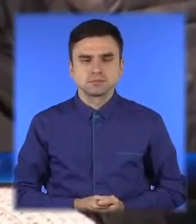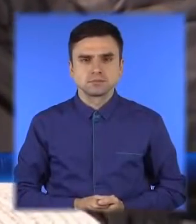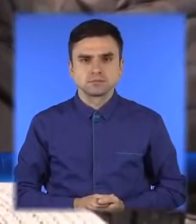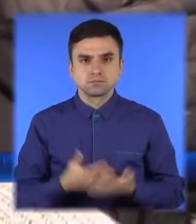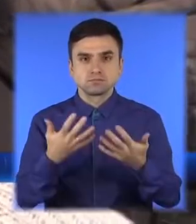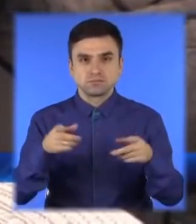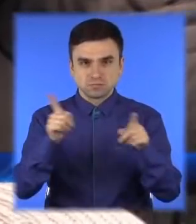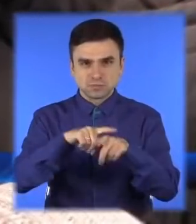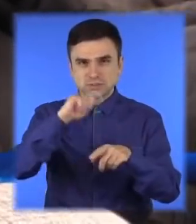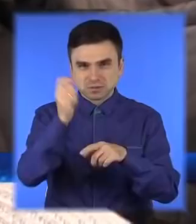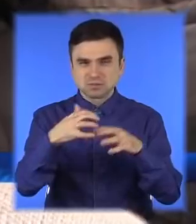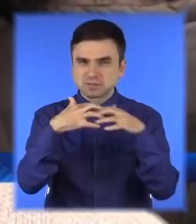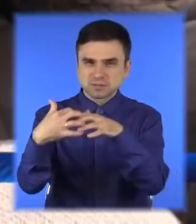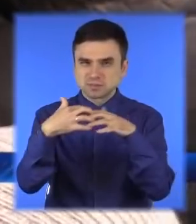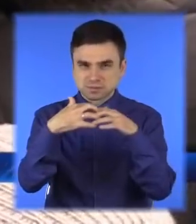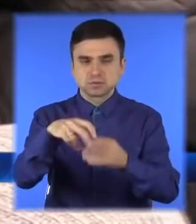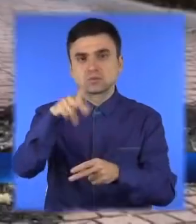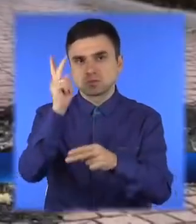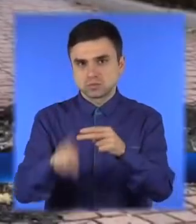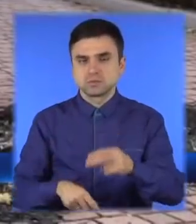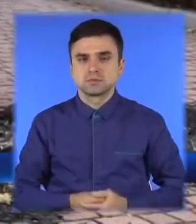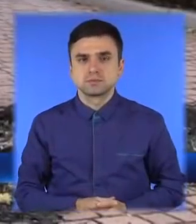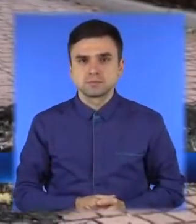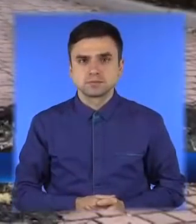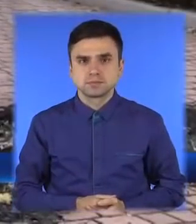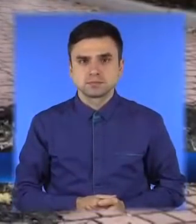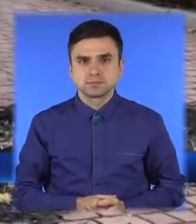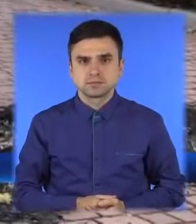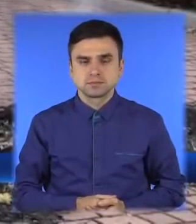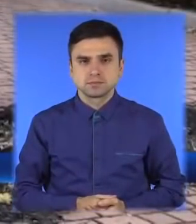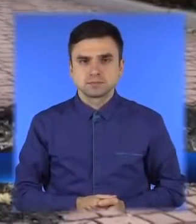Так закінчується війна за газ у Кривому Розі.